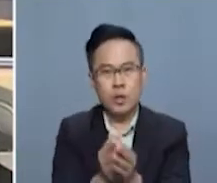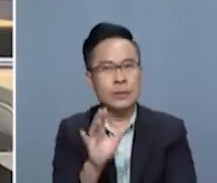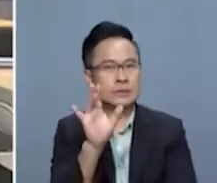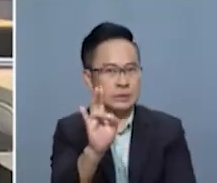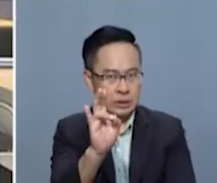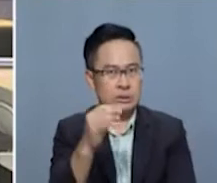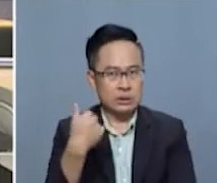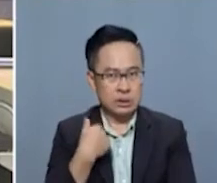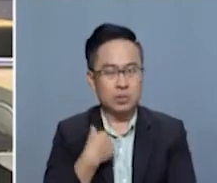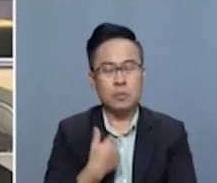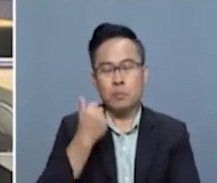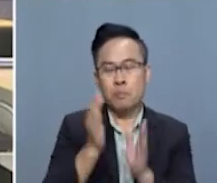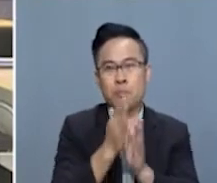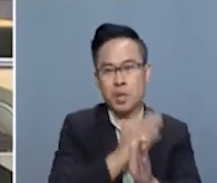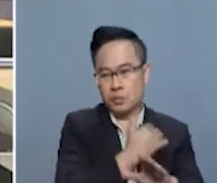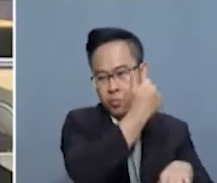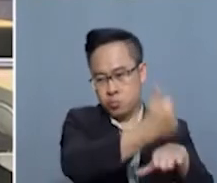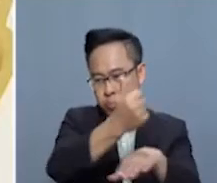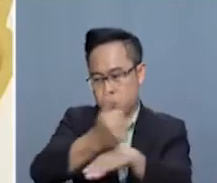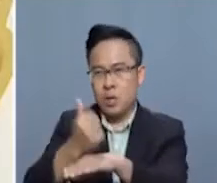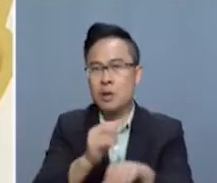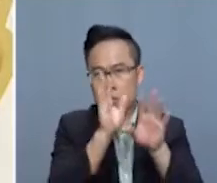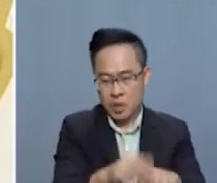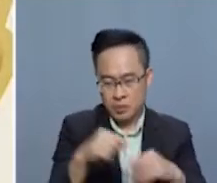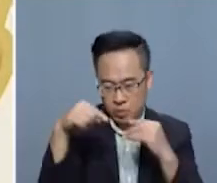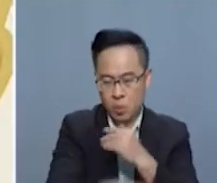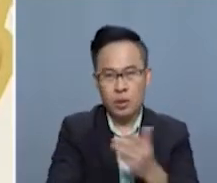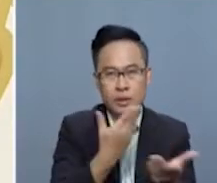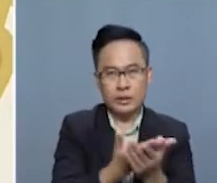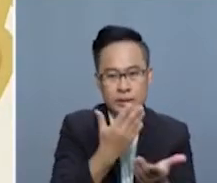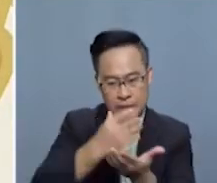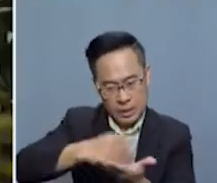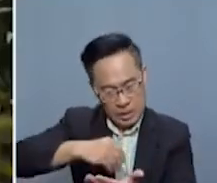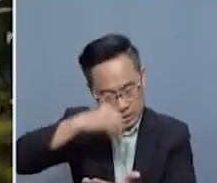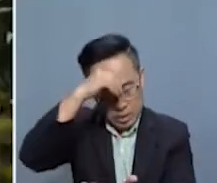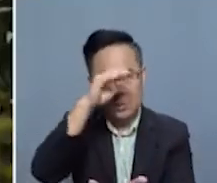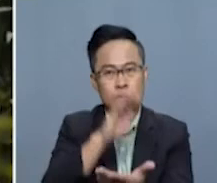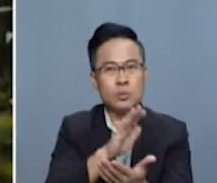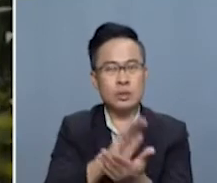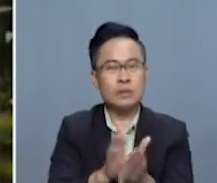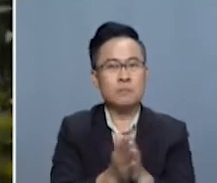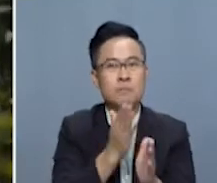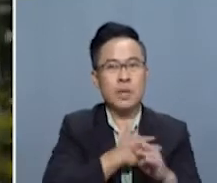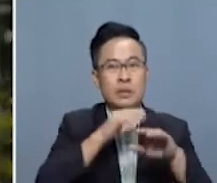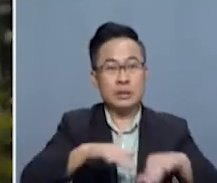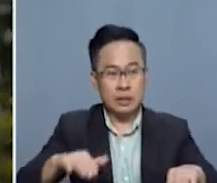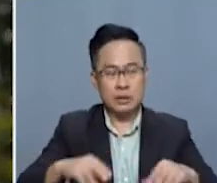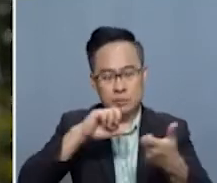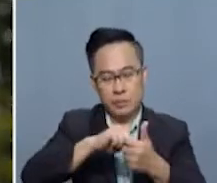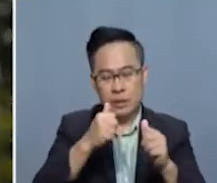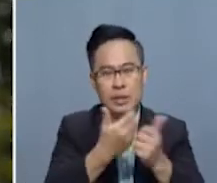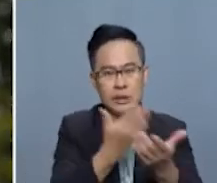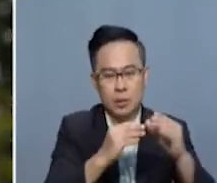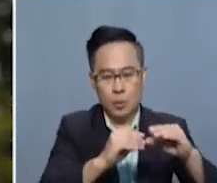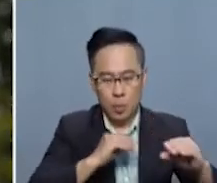นะคะรวมทั้งพระชั้นผู้ใหญ่เข้ามาเกี่ยวข้องกับการทุจริตเงินอุดหนุนการศึกษาโรงเรียนพระปริยัติธรรมหรือเงินทอนวัดอีกหลาย